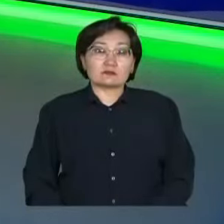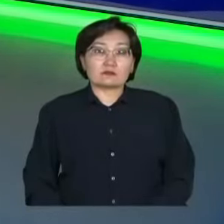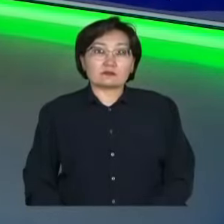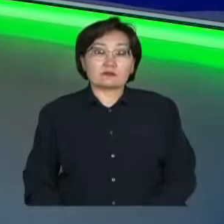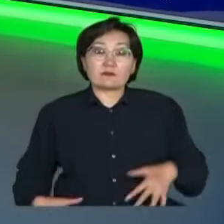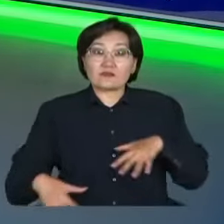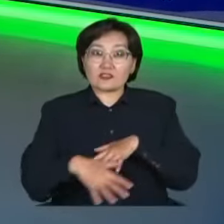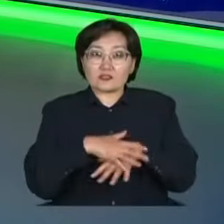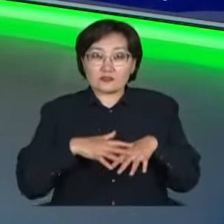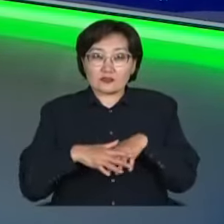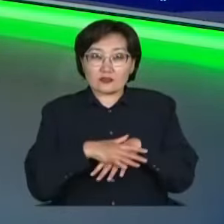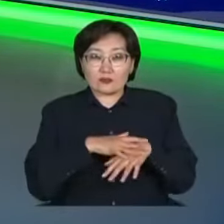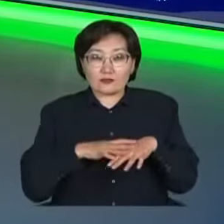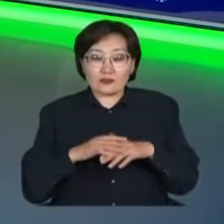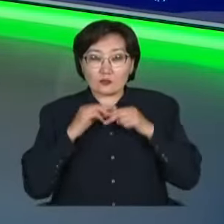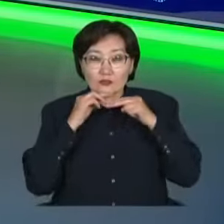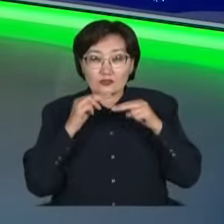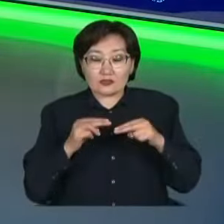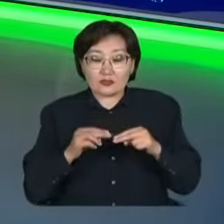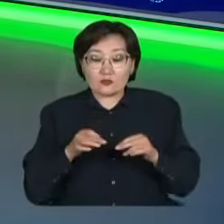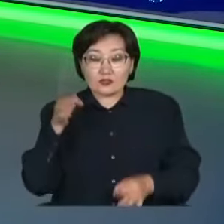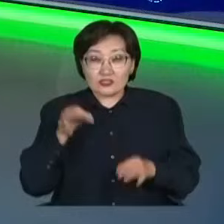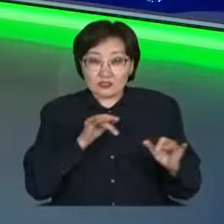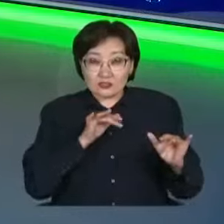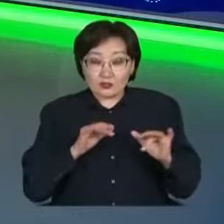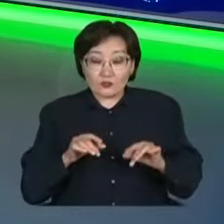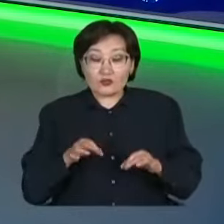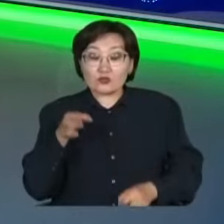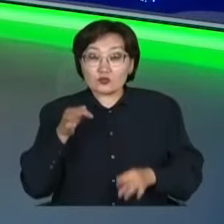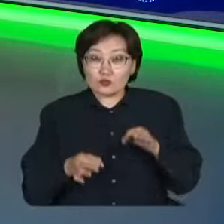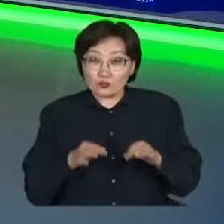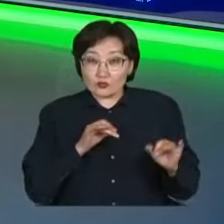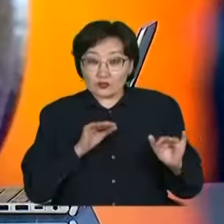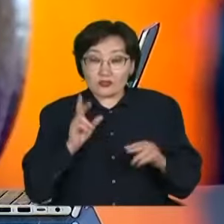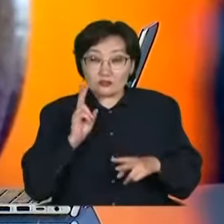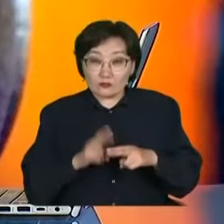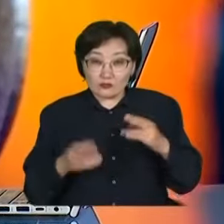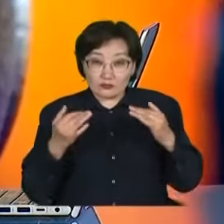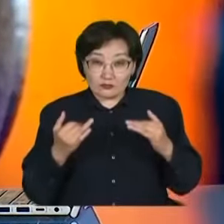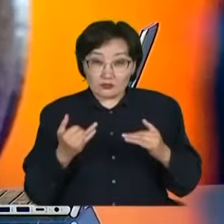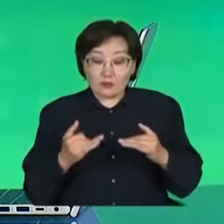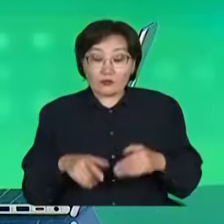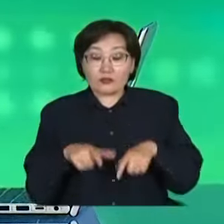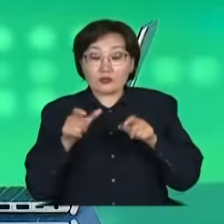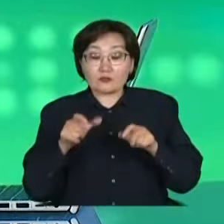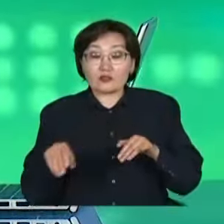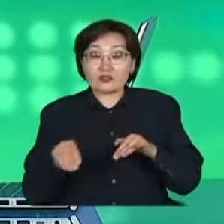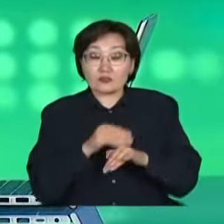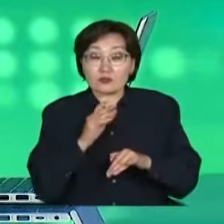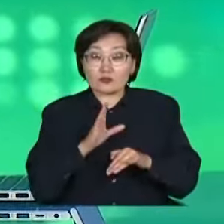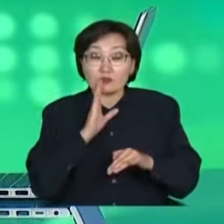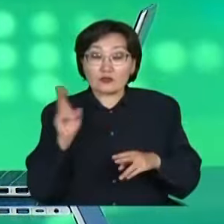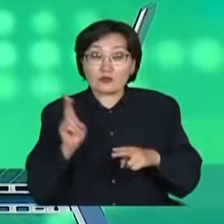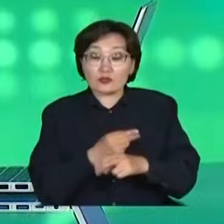Дүйім елді еліңдеткен Бишімбаев ісіне қатысты сот отырысына бүгін нүкте қойылды. Азаматтық некедегі әйелін